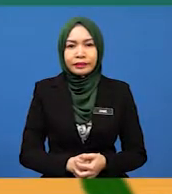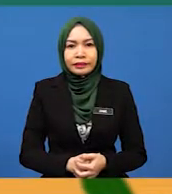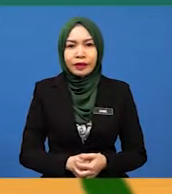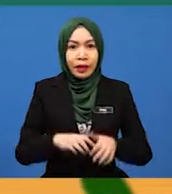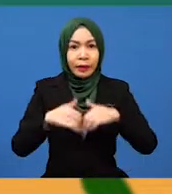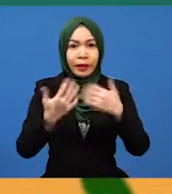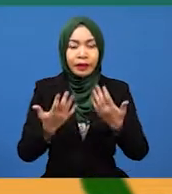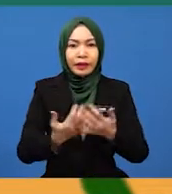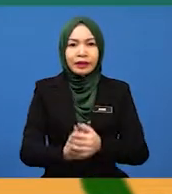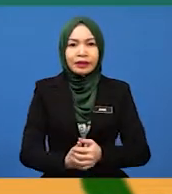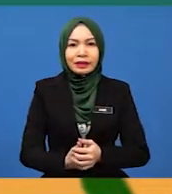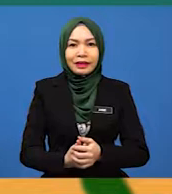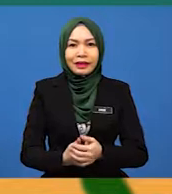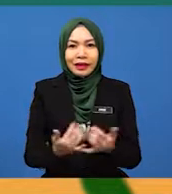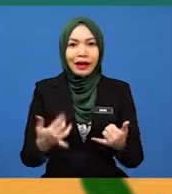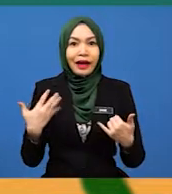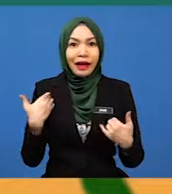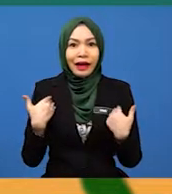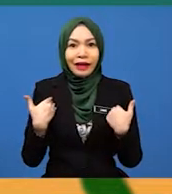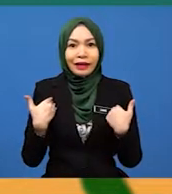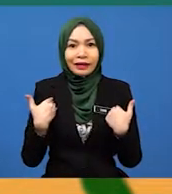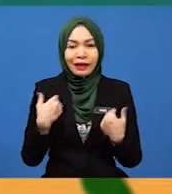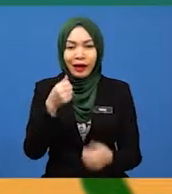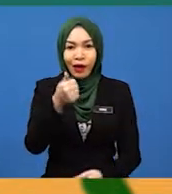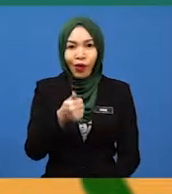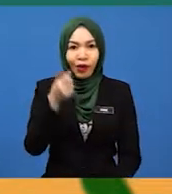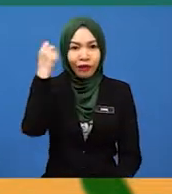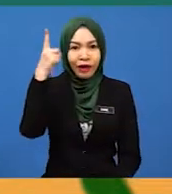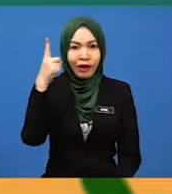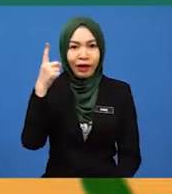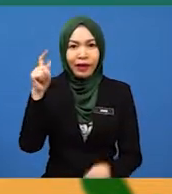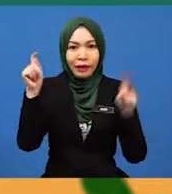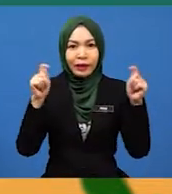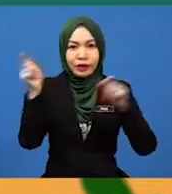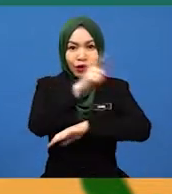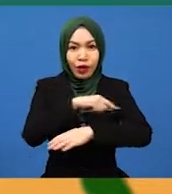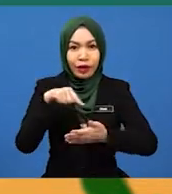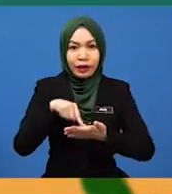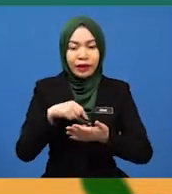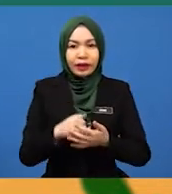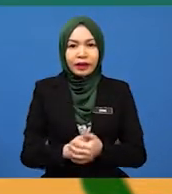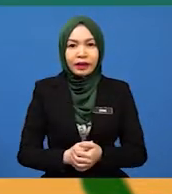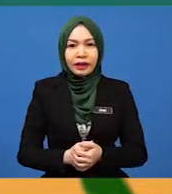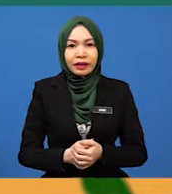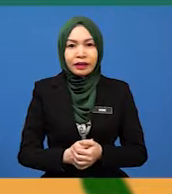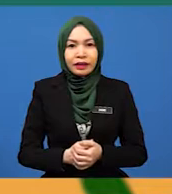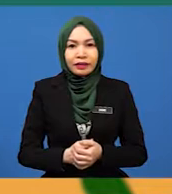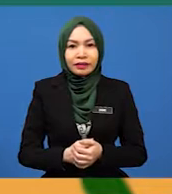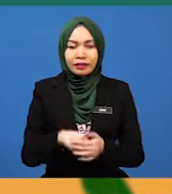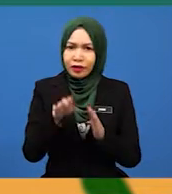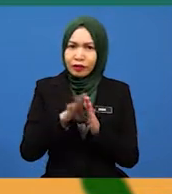Bagaimana murid-murid? Adakah murid-murid faham tajuk yang telah cikgu ajar? Kurang